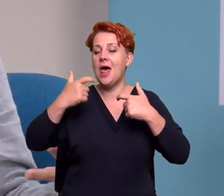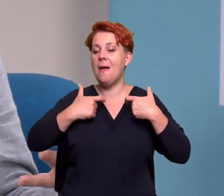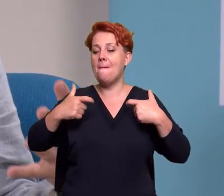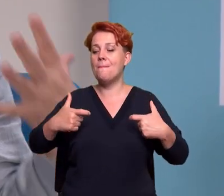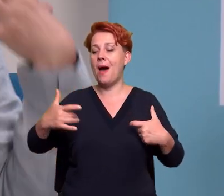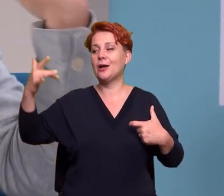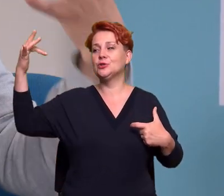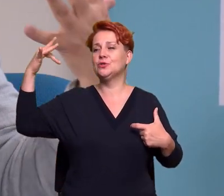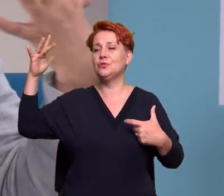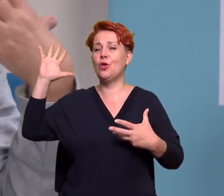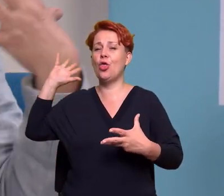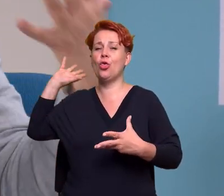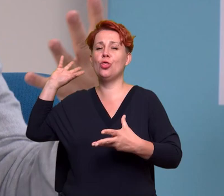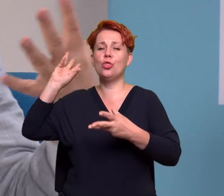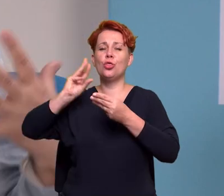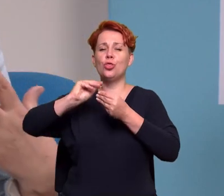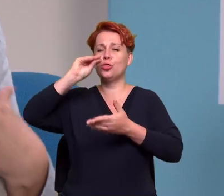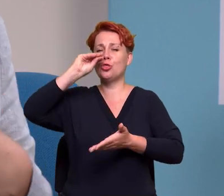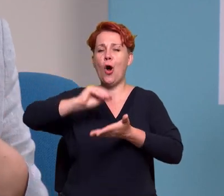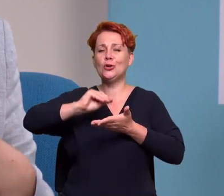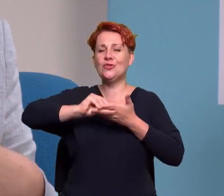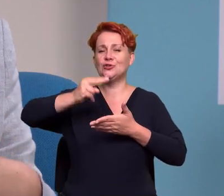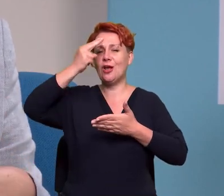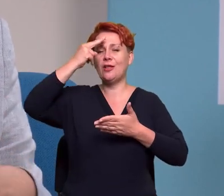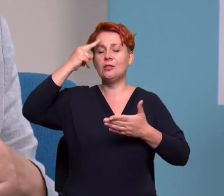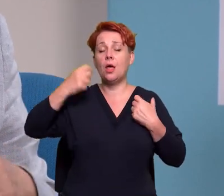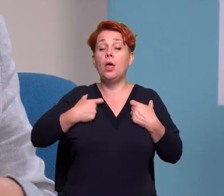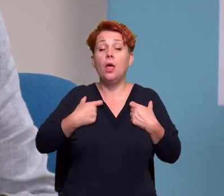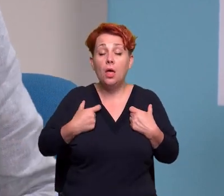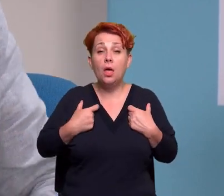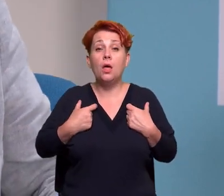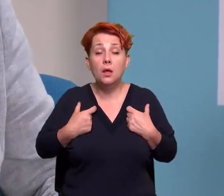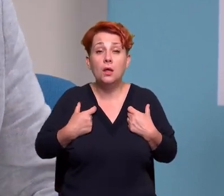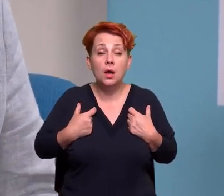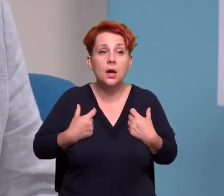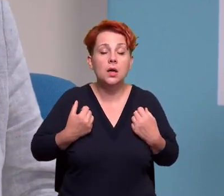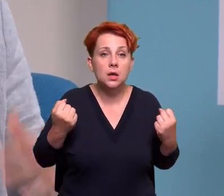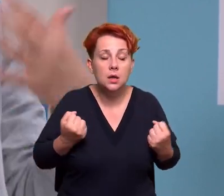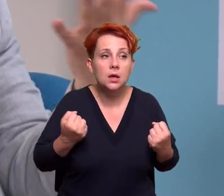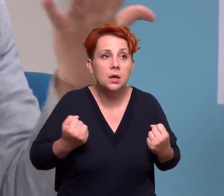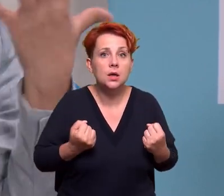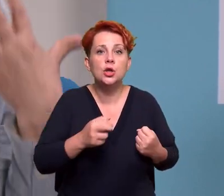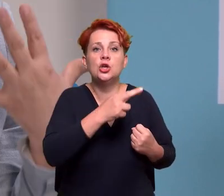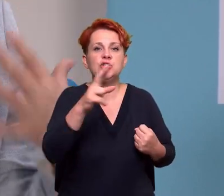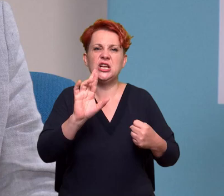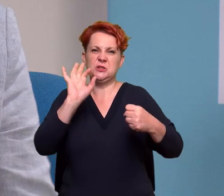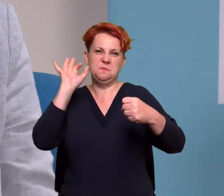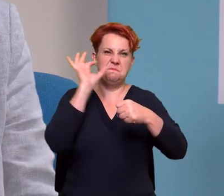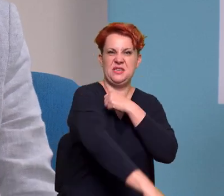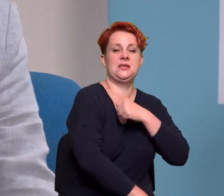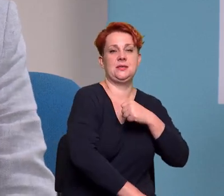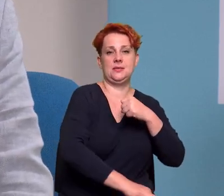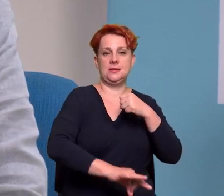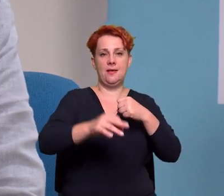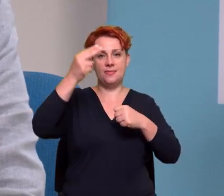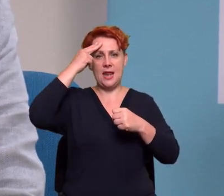tak wielkiej traumy, że tę traumę odreagowali na rzeczach. Ale w każdym razie